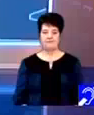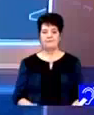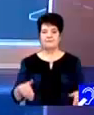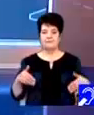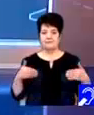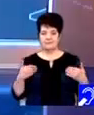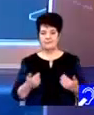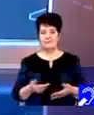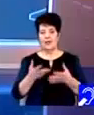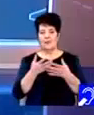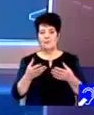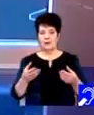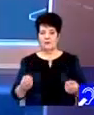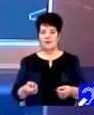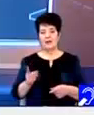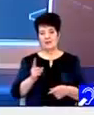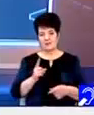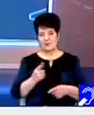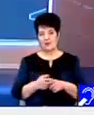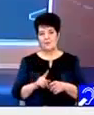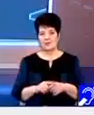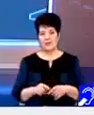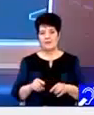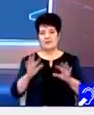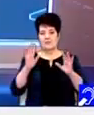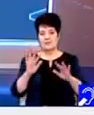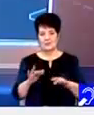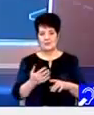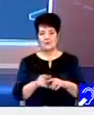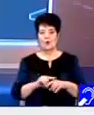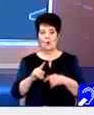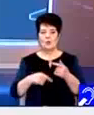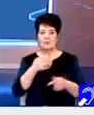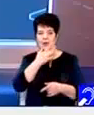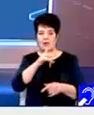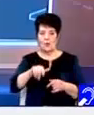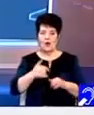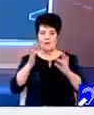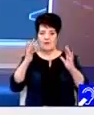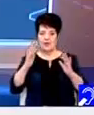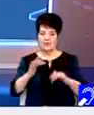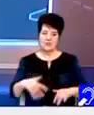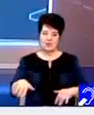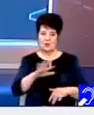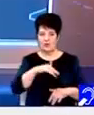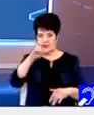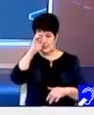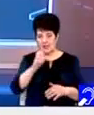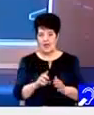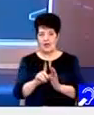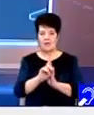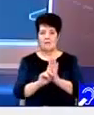Bun găsit, primăvara se lasă așteptată și nu scăpăm de ninsori. Așadar, în următoarele ore va ninge în toată țara, iar minima